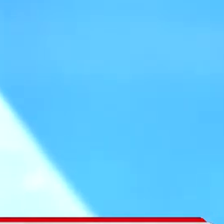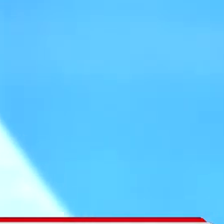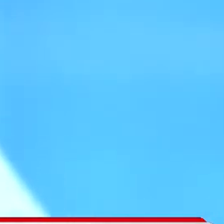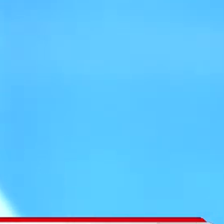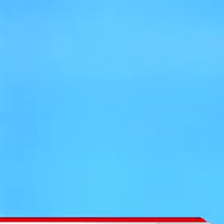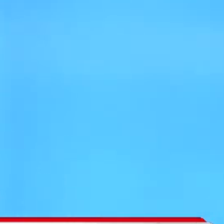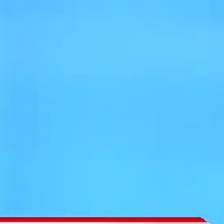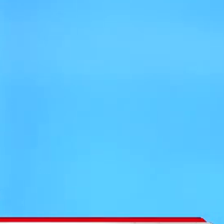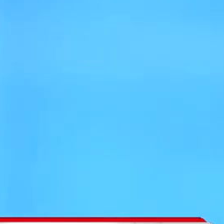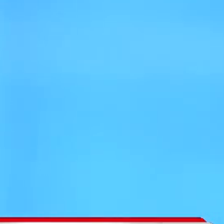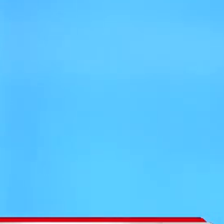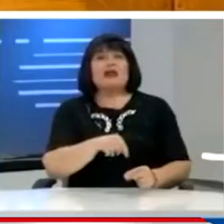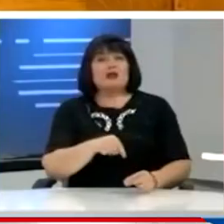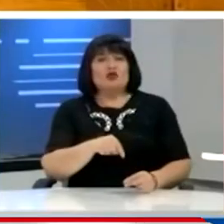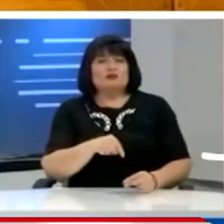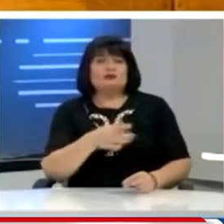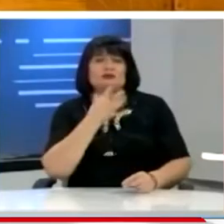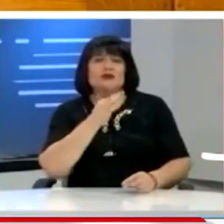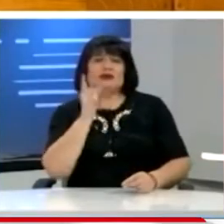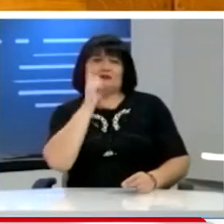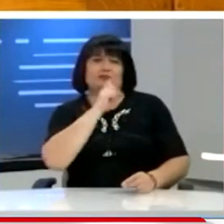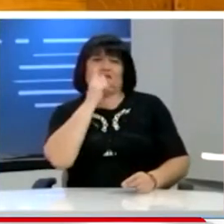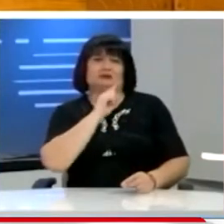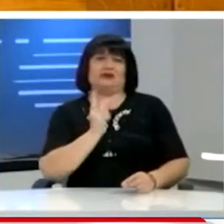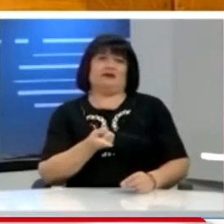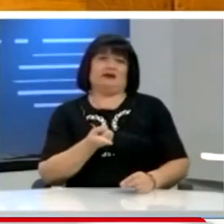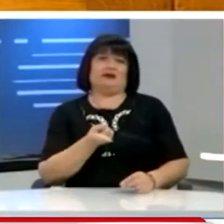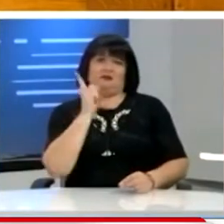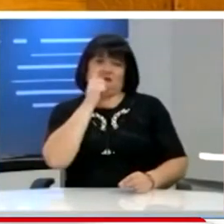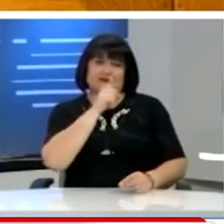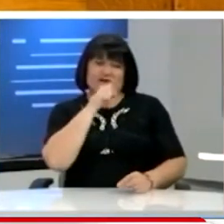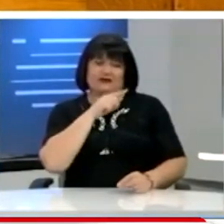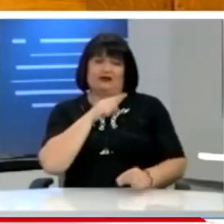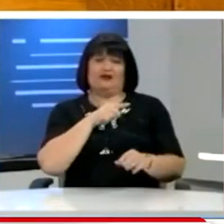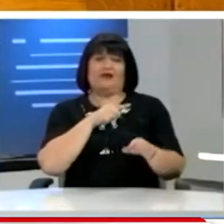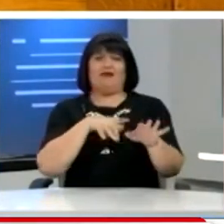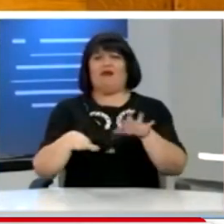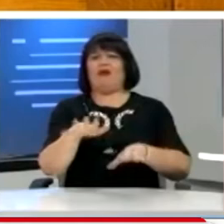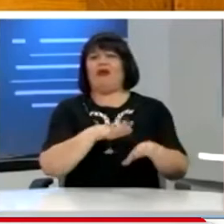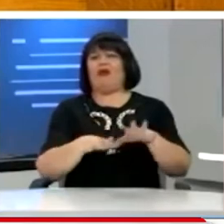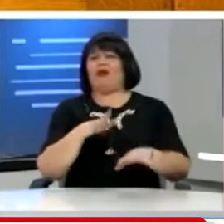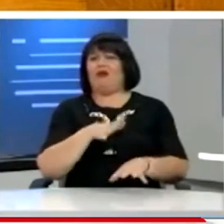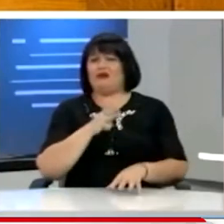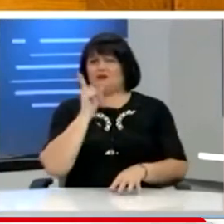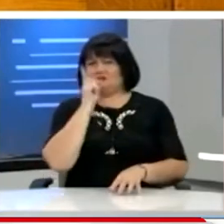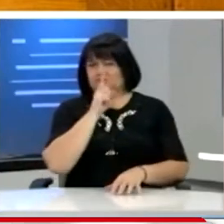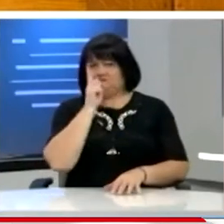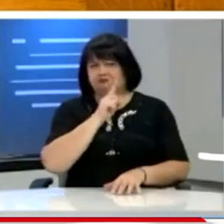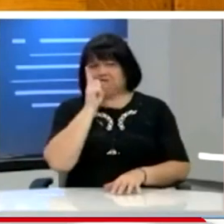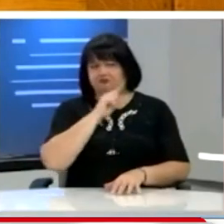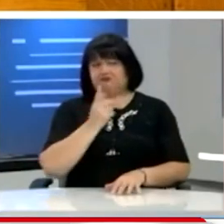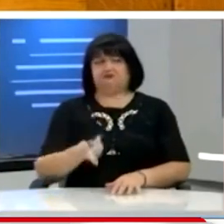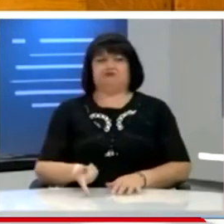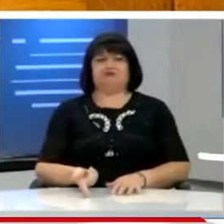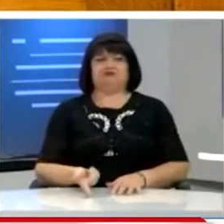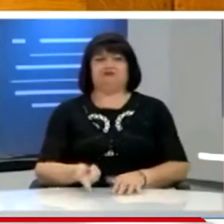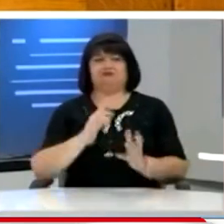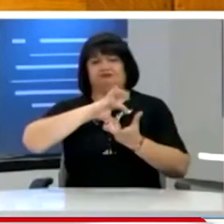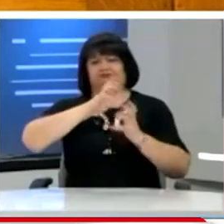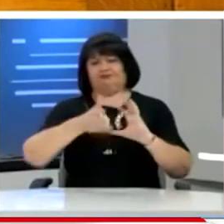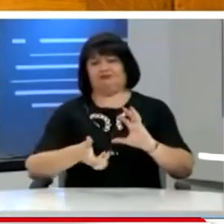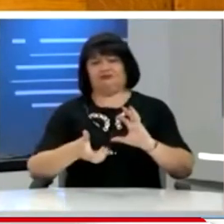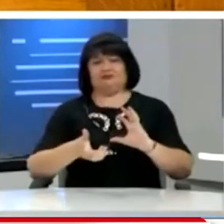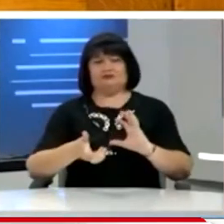με αυξημένες αποδοχές. Για μια συνεχιζόμενη λαθροχειρία από πλευράς Νέας Δημοκρατίας για τον θέμα των μετακλητών, έκανε